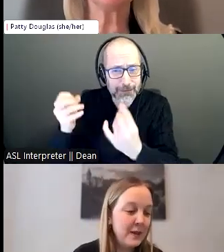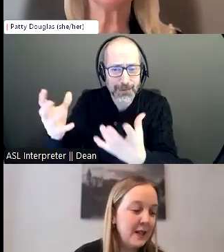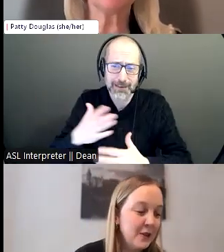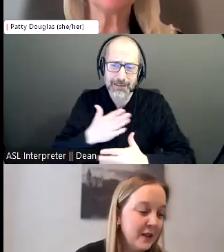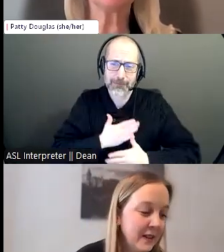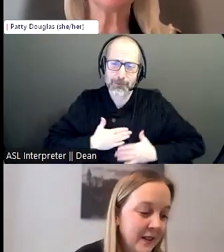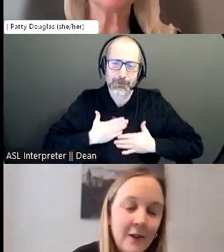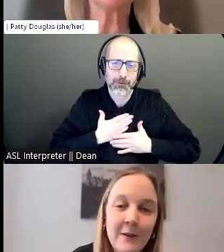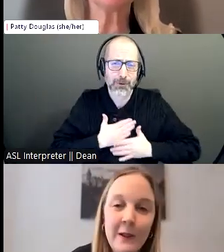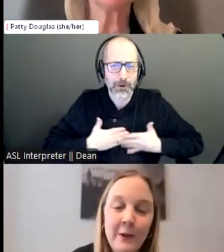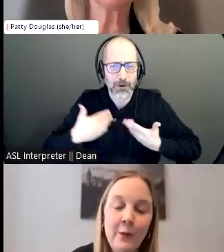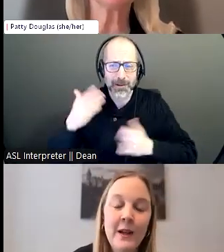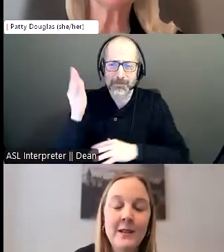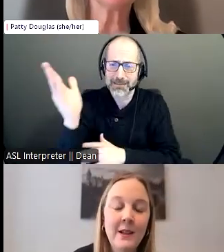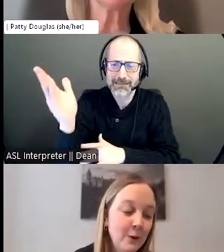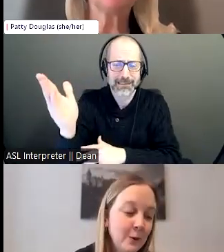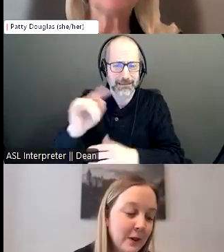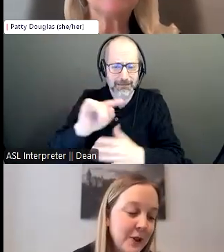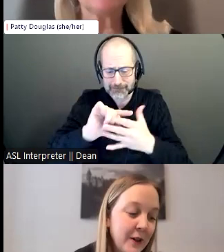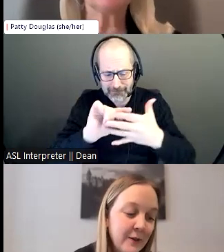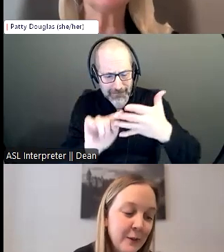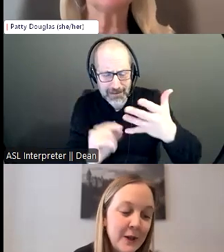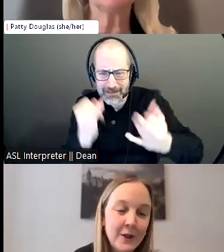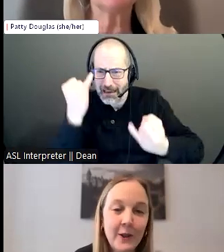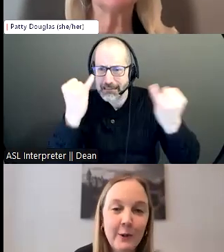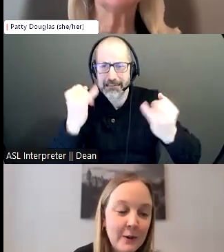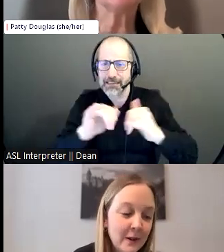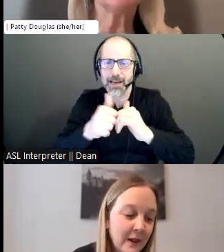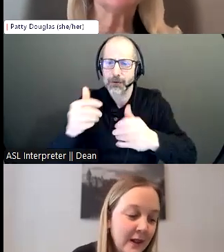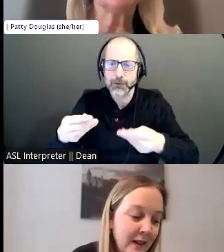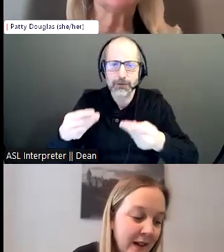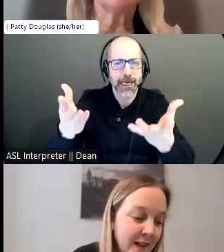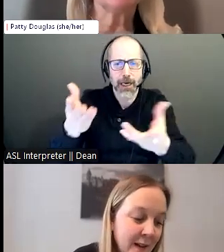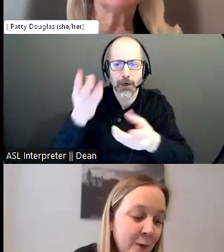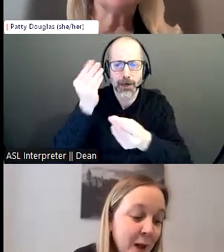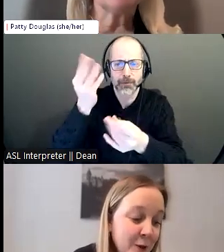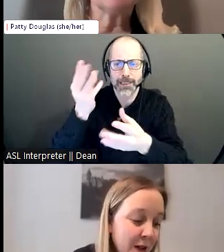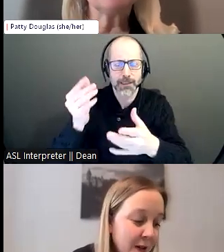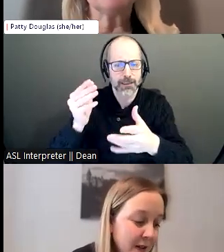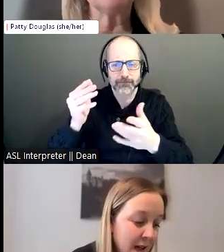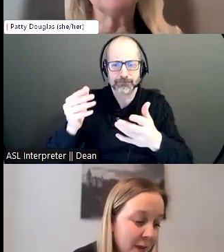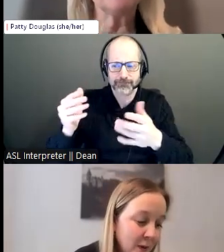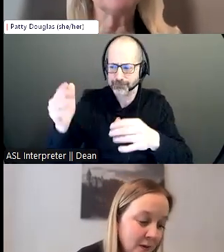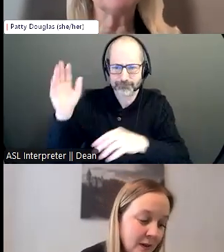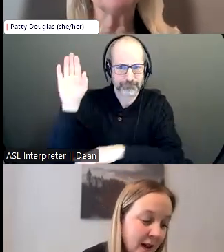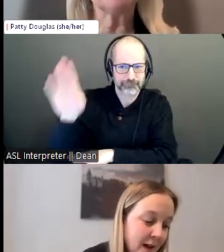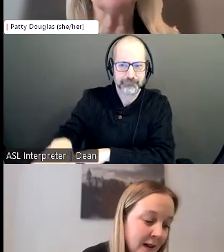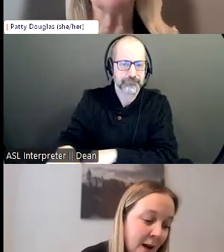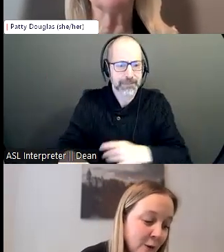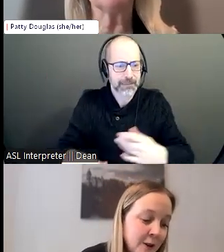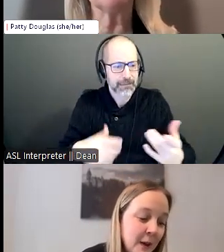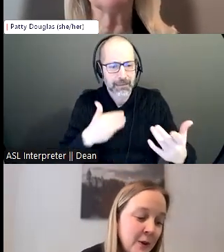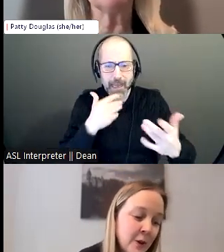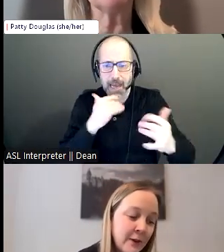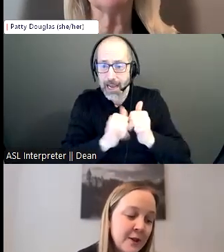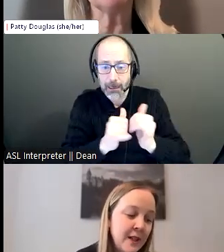merci presentation beaucoup. and all of the different ways J'ai that you beaucoup shared aimé information throughout. votre partage And I love what you d'informations shared et about ce que vous how avez learning